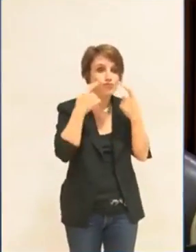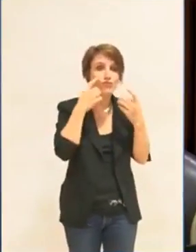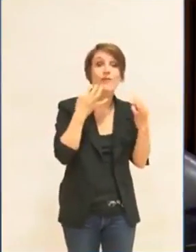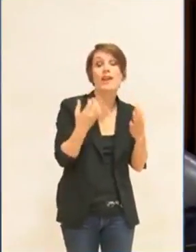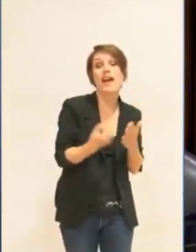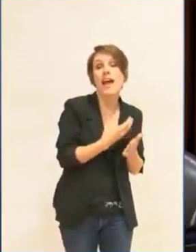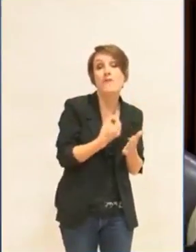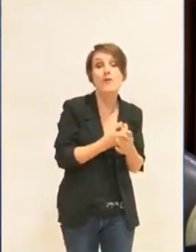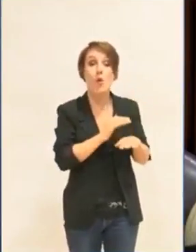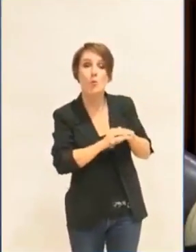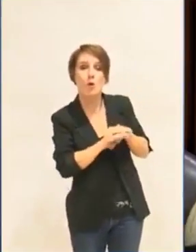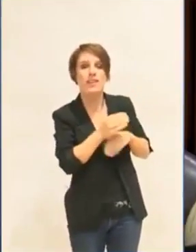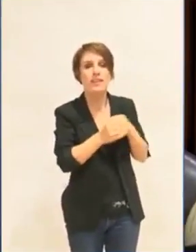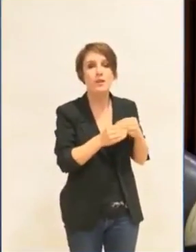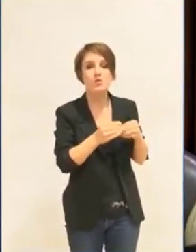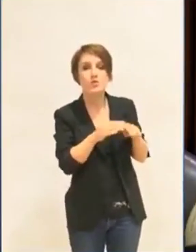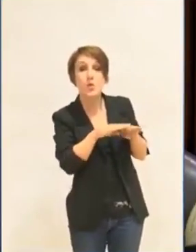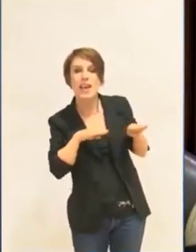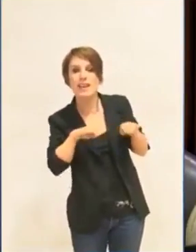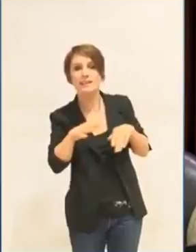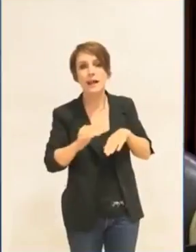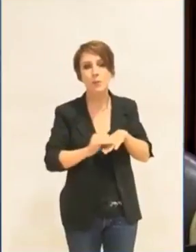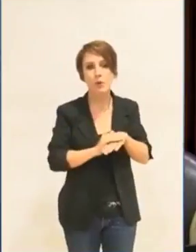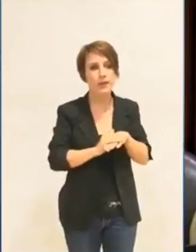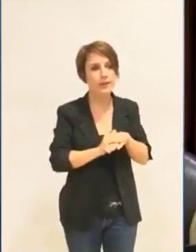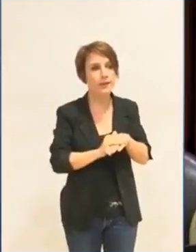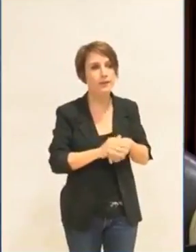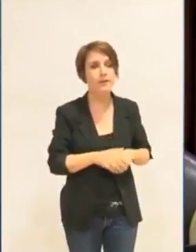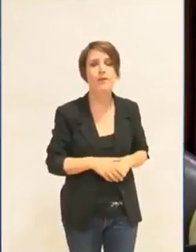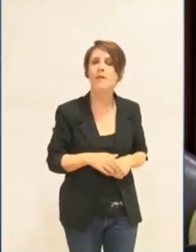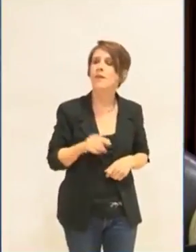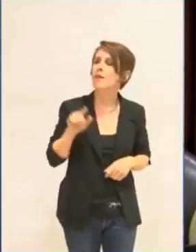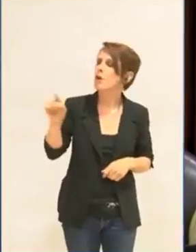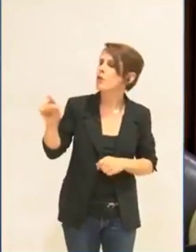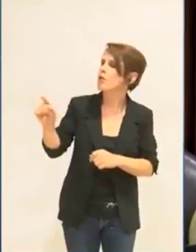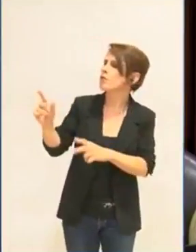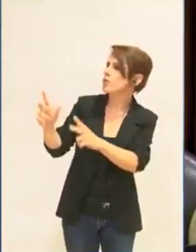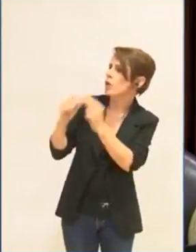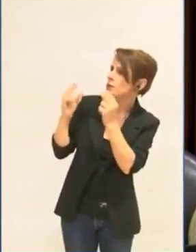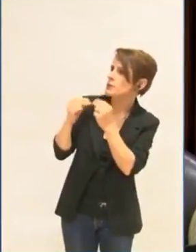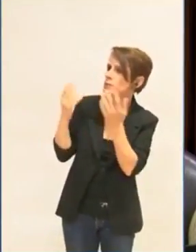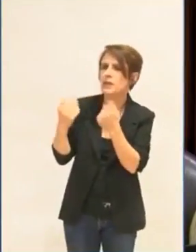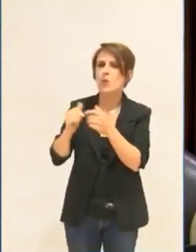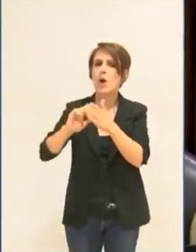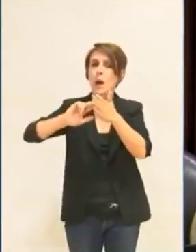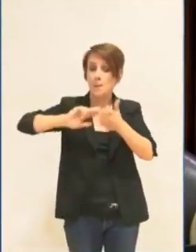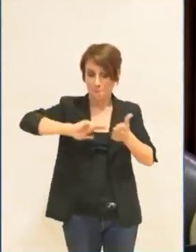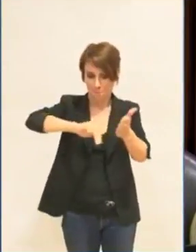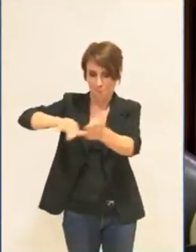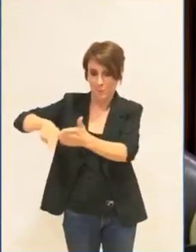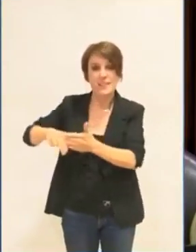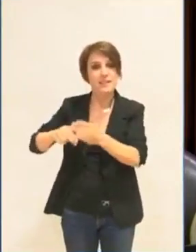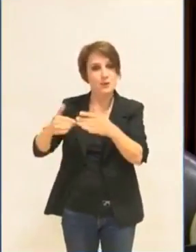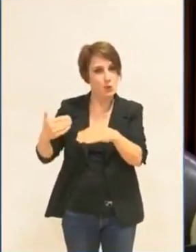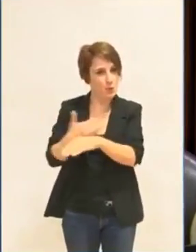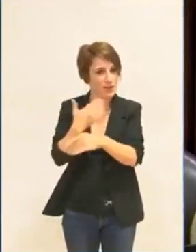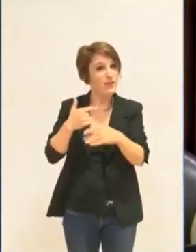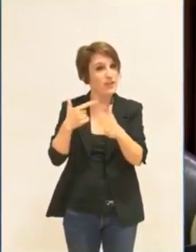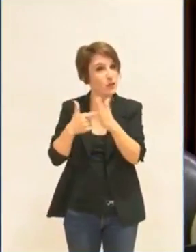extra-politique. Vous nous parlez du processus de la pétition et potentiellement donc derrière d'une consultation